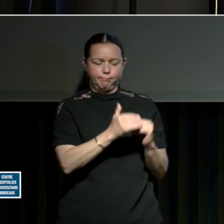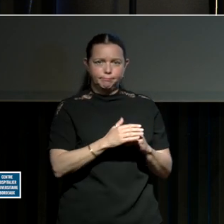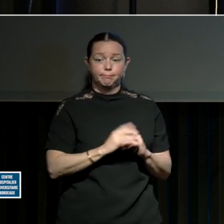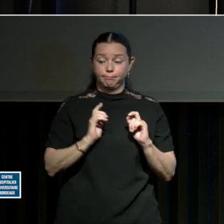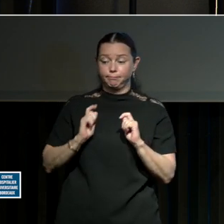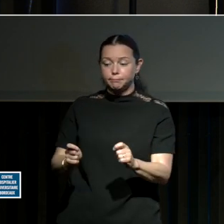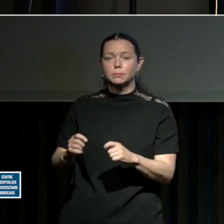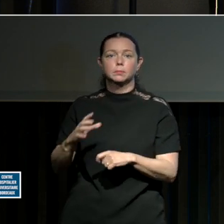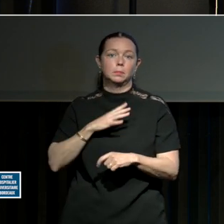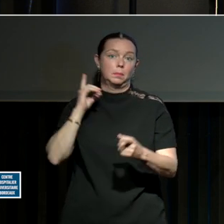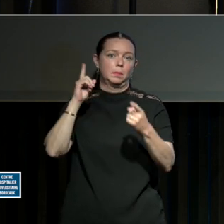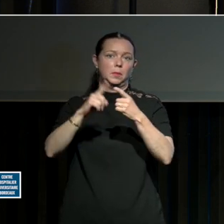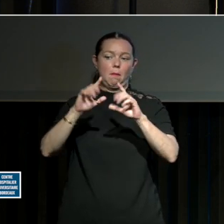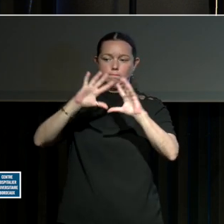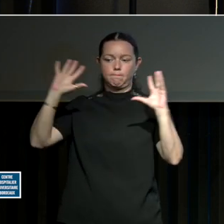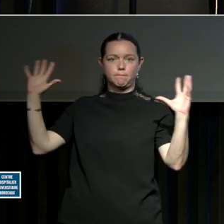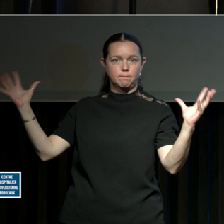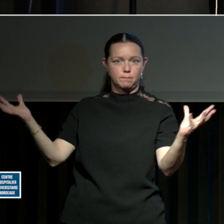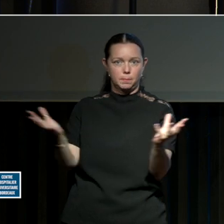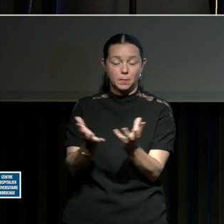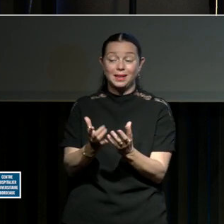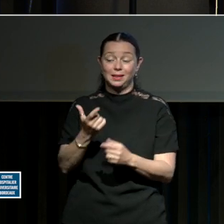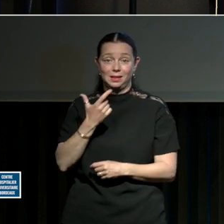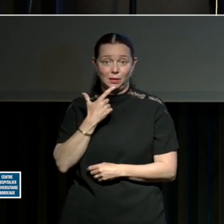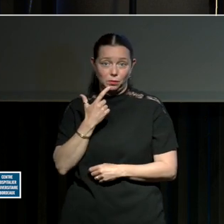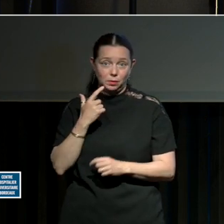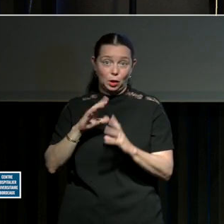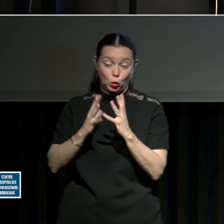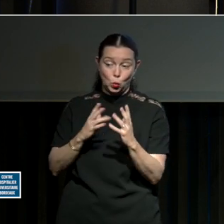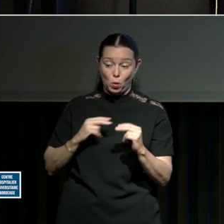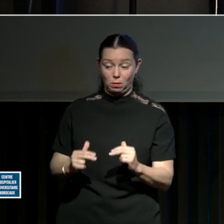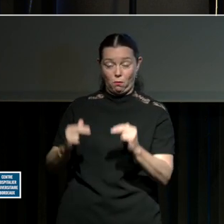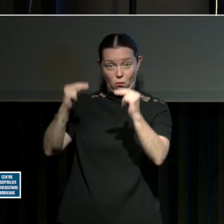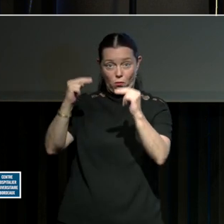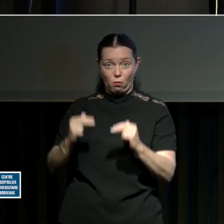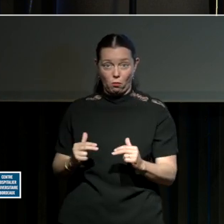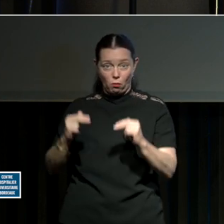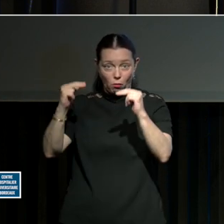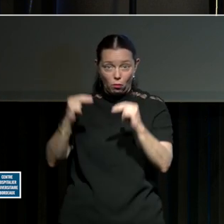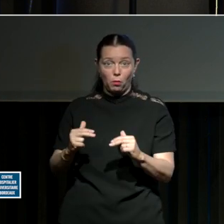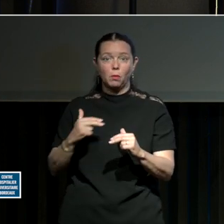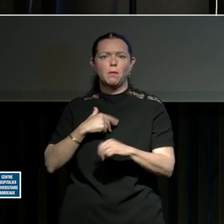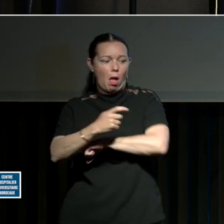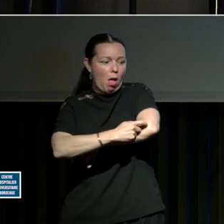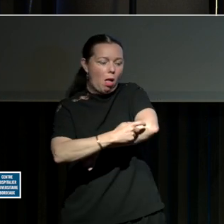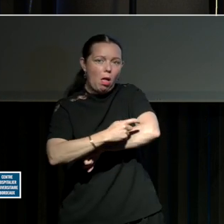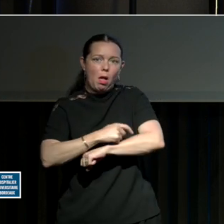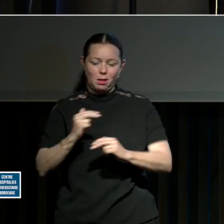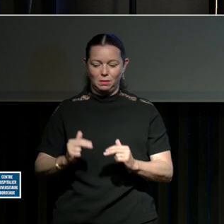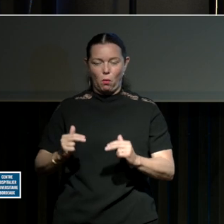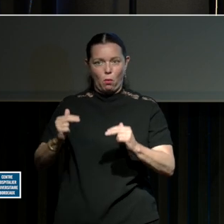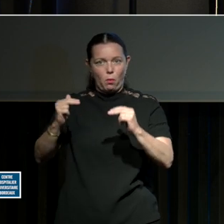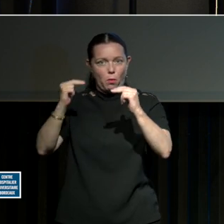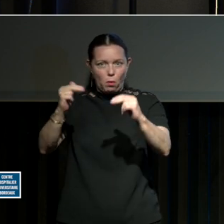approche dimensionnelle qui va donc prendre en compte la sévérité du comportement addictif et la sévérité